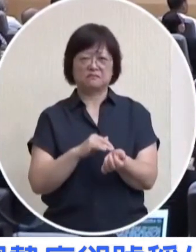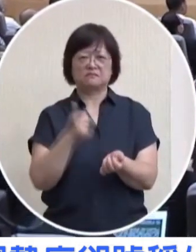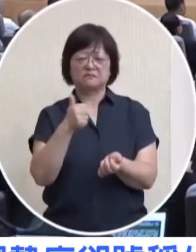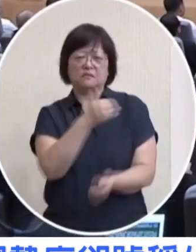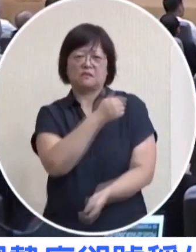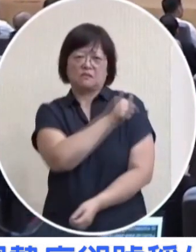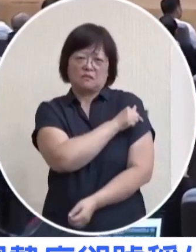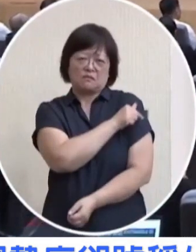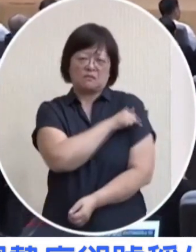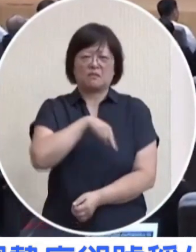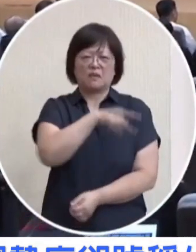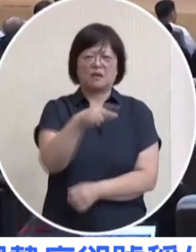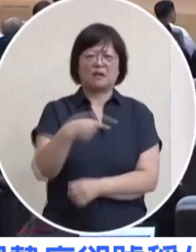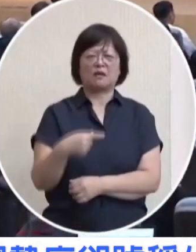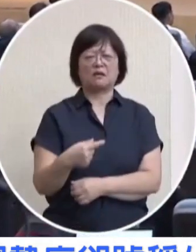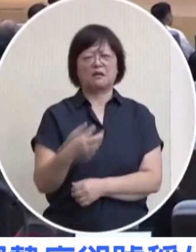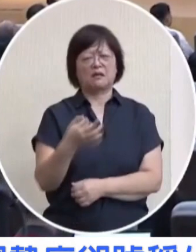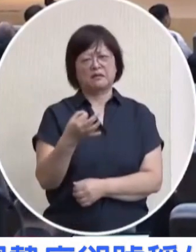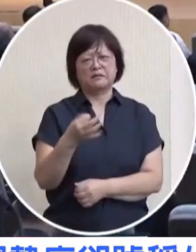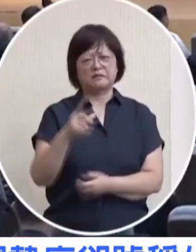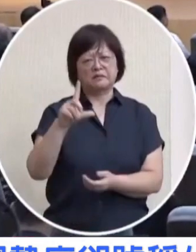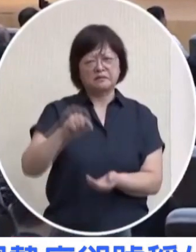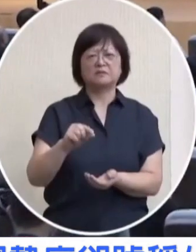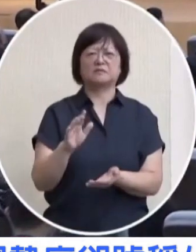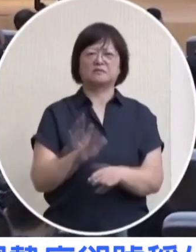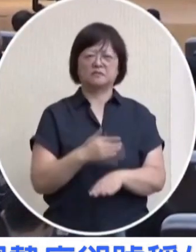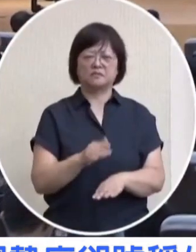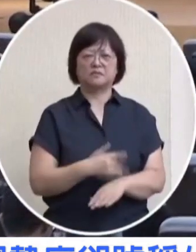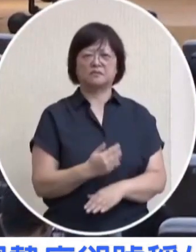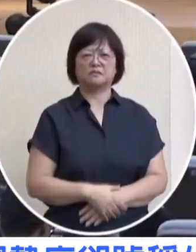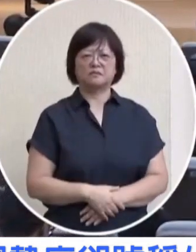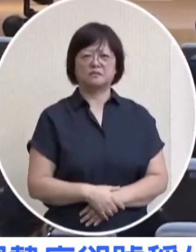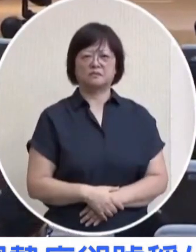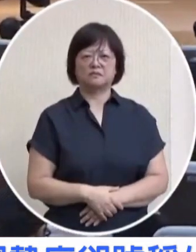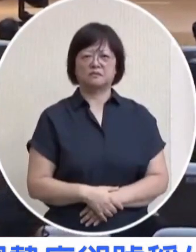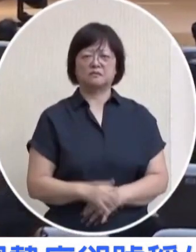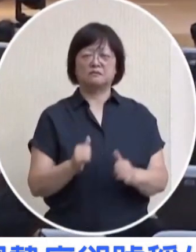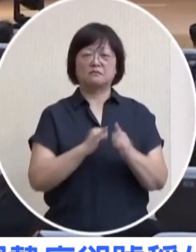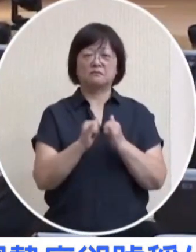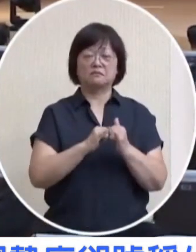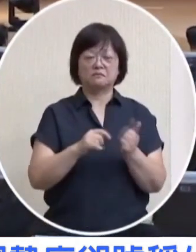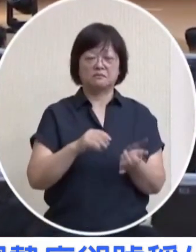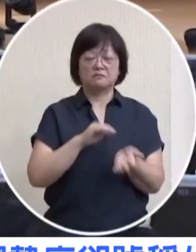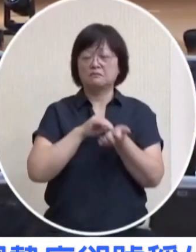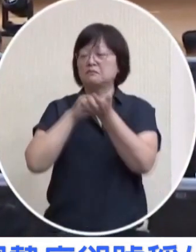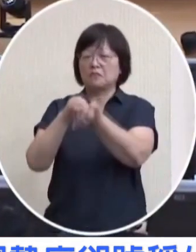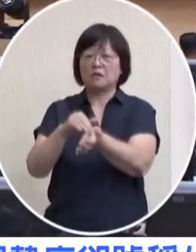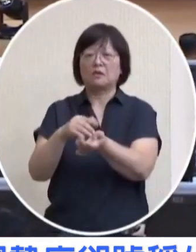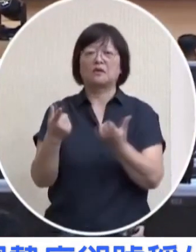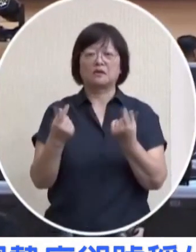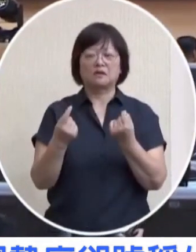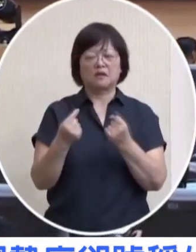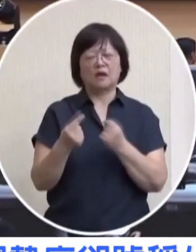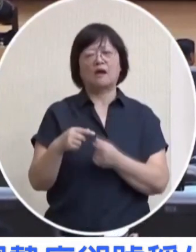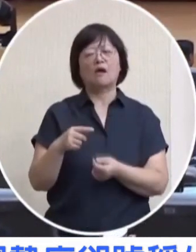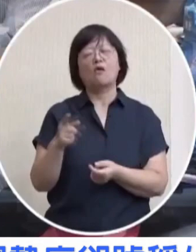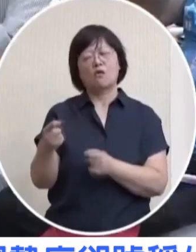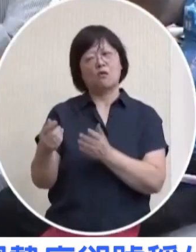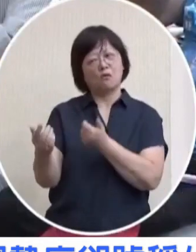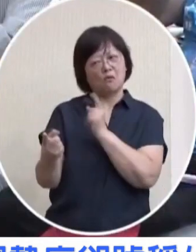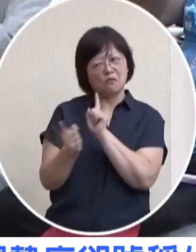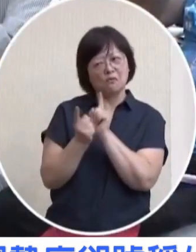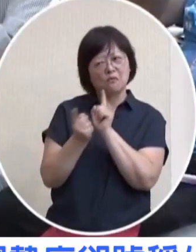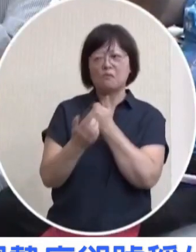劳，民众看病也得到更好的待遇跟支持。